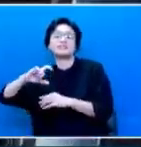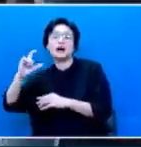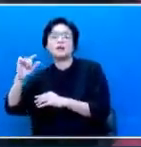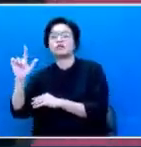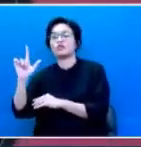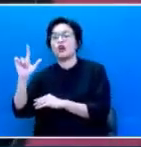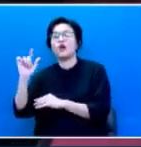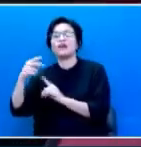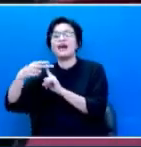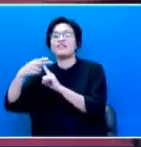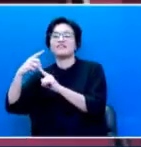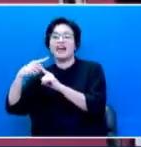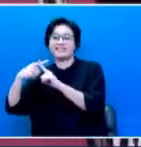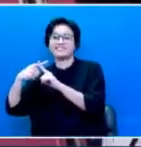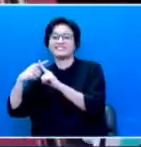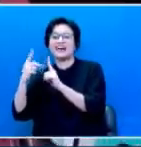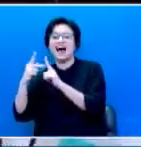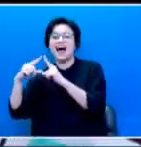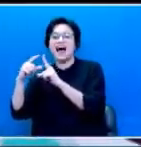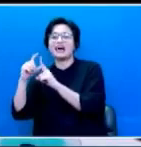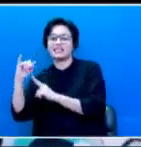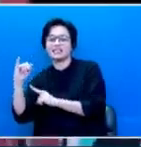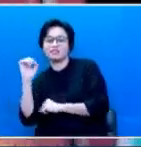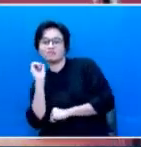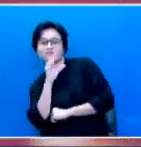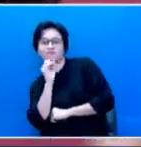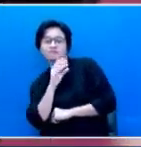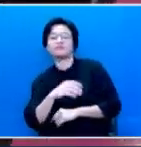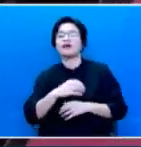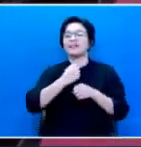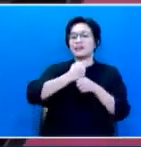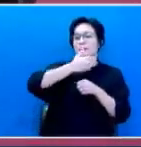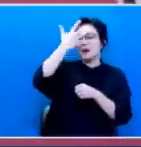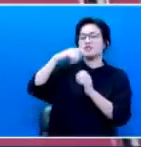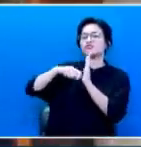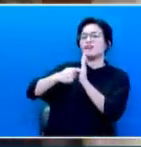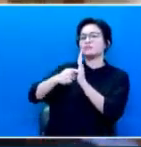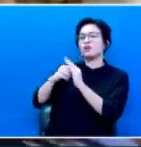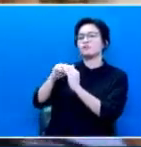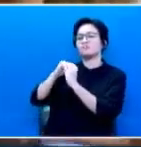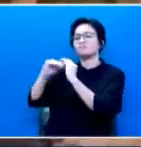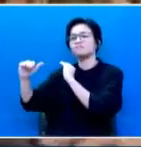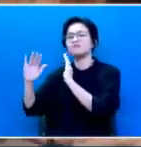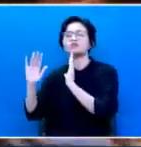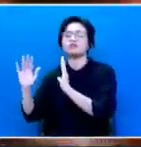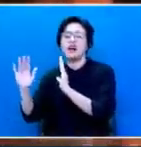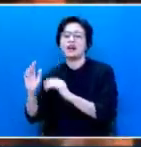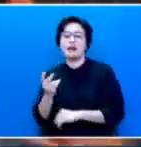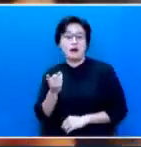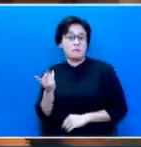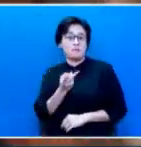Solo FX Hadi rudiatmo Ia juga berjanji akan segera menemui mantan Walikota Solo itu untuk